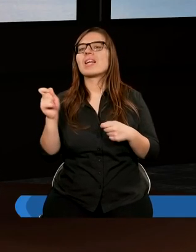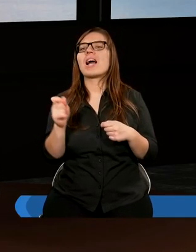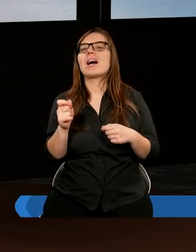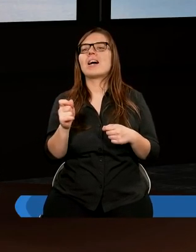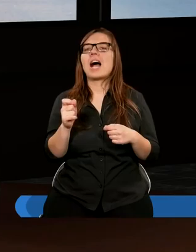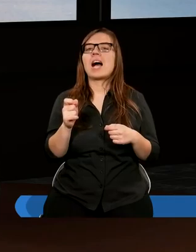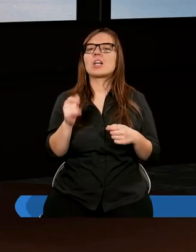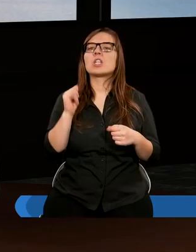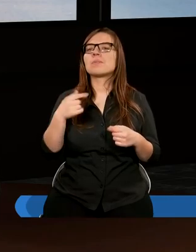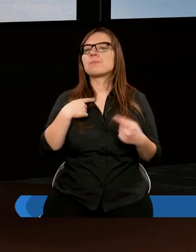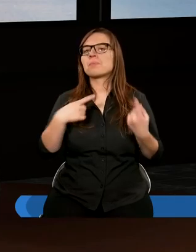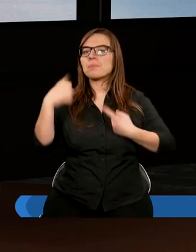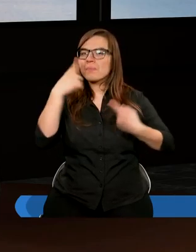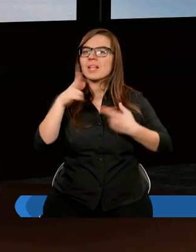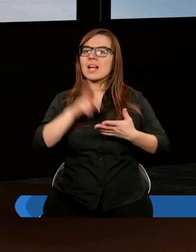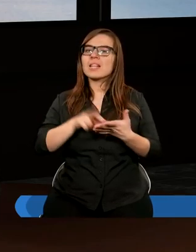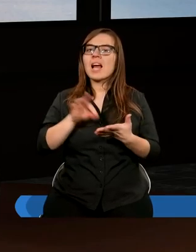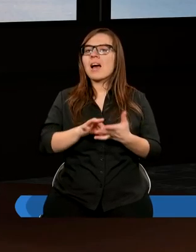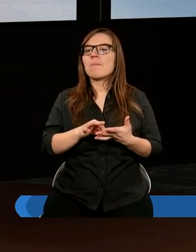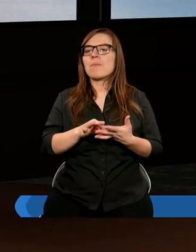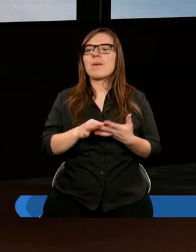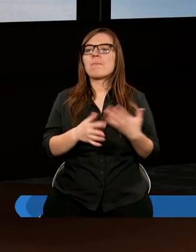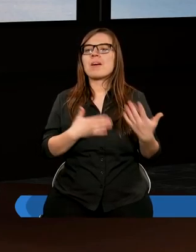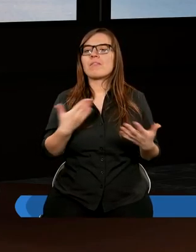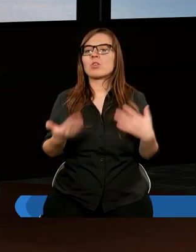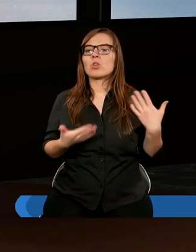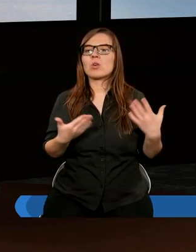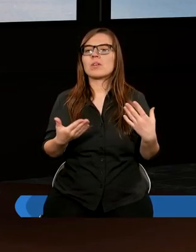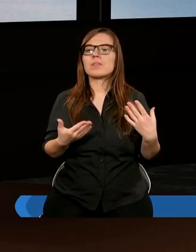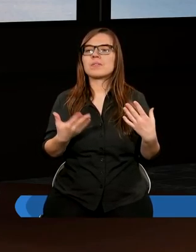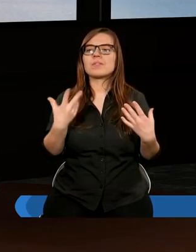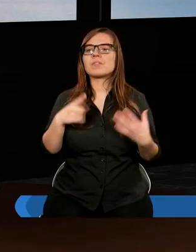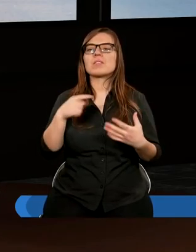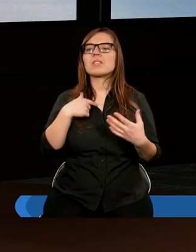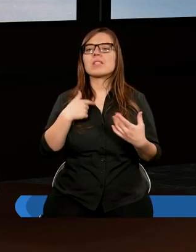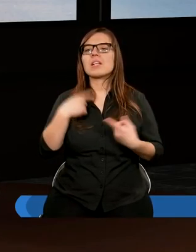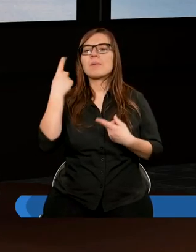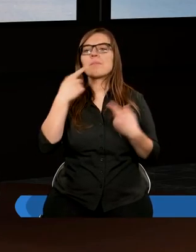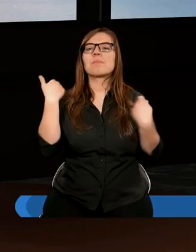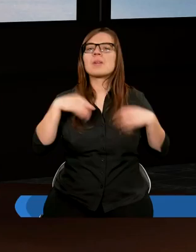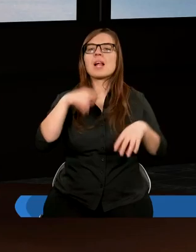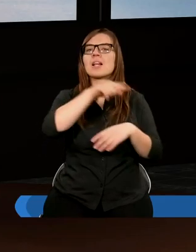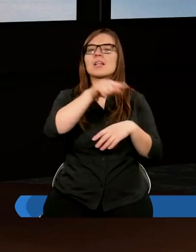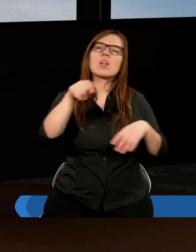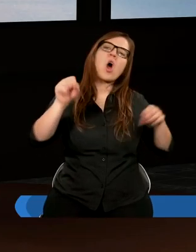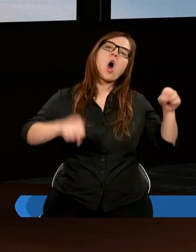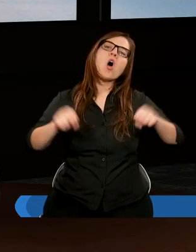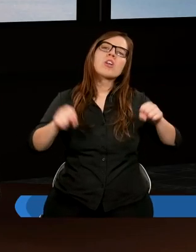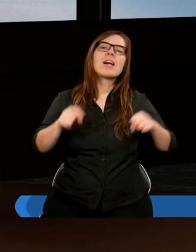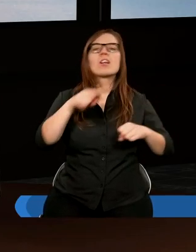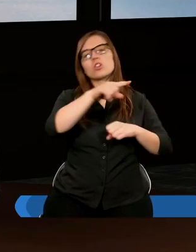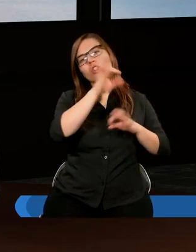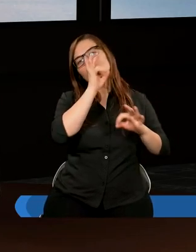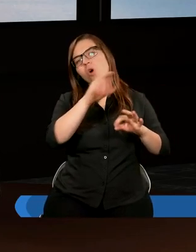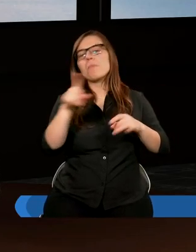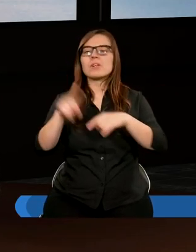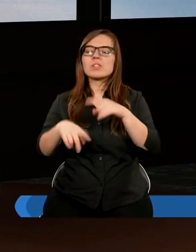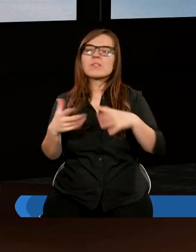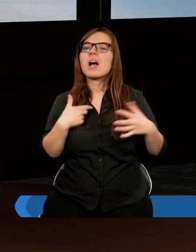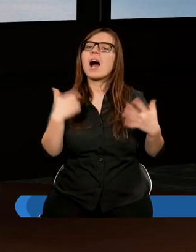I myślę, że ja na pewno nie zdobędę się na to, żeby oceniać, kiedy to jest dobre, kiedy nie. Mam